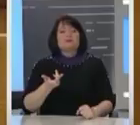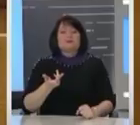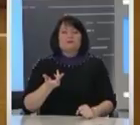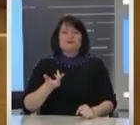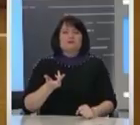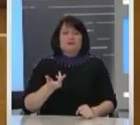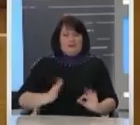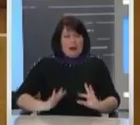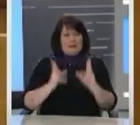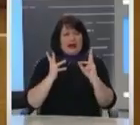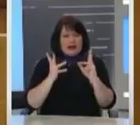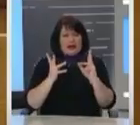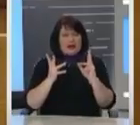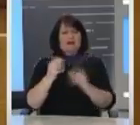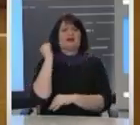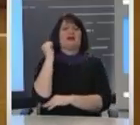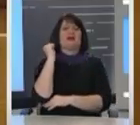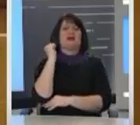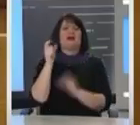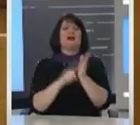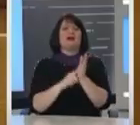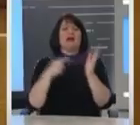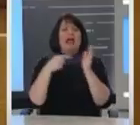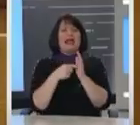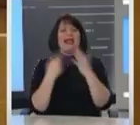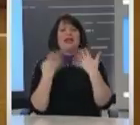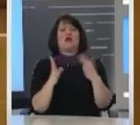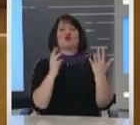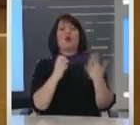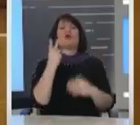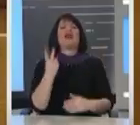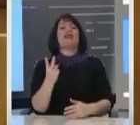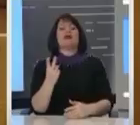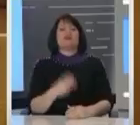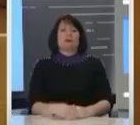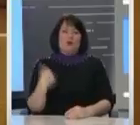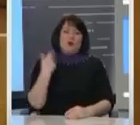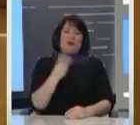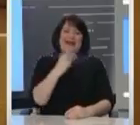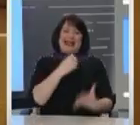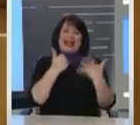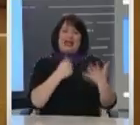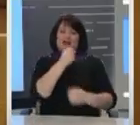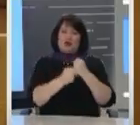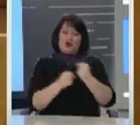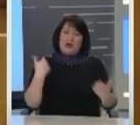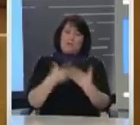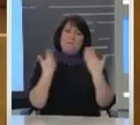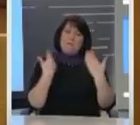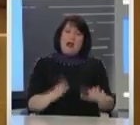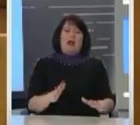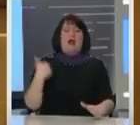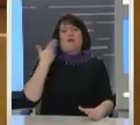για τις απεργίες είναι από το συνδικαλιστικό νόμο του 1982. Είναι 36 χρόνια που έχουν περάσει από